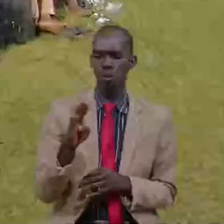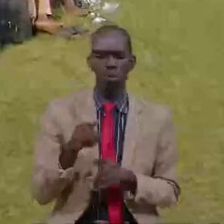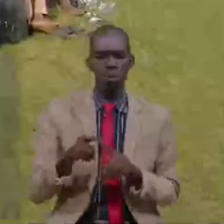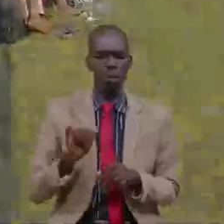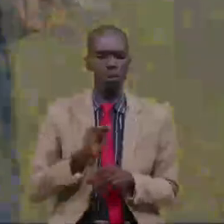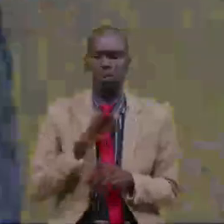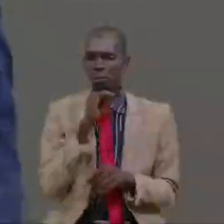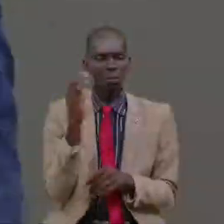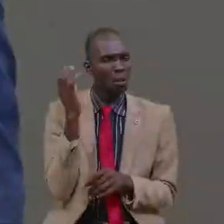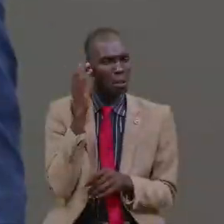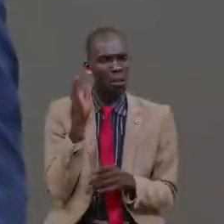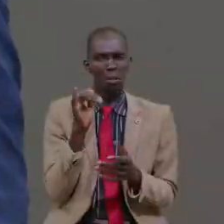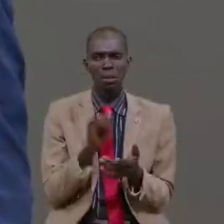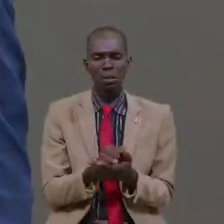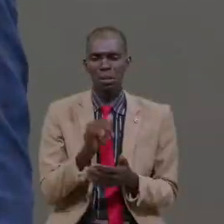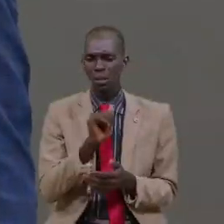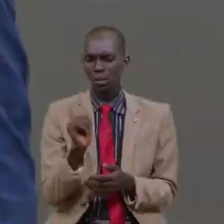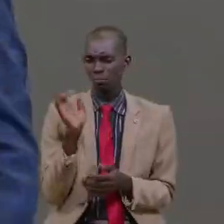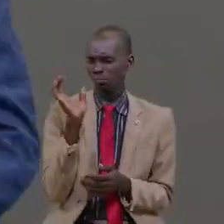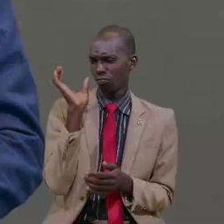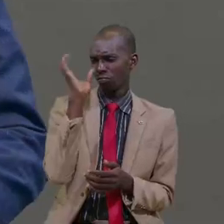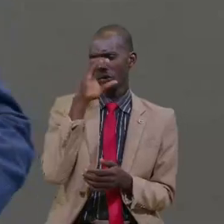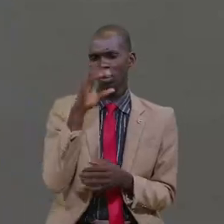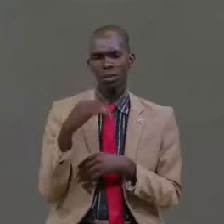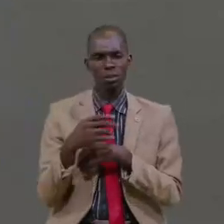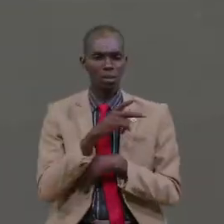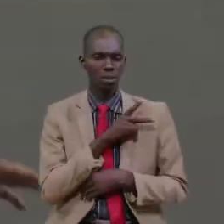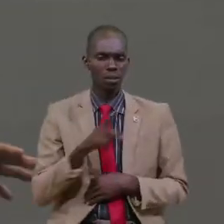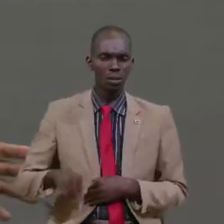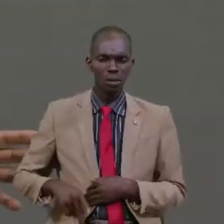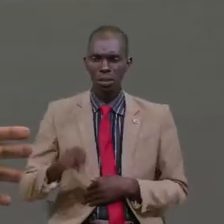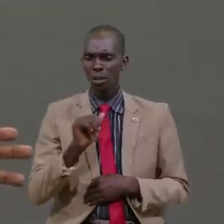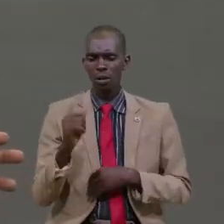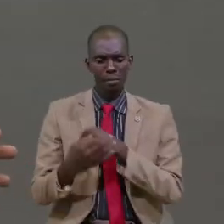n'ai pas entendu dire qu'un roi étranger,